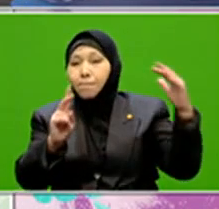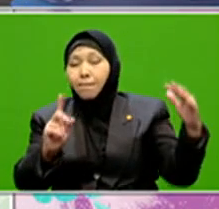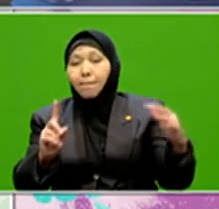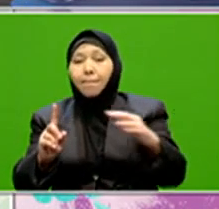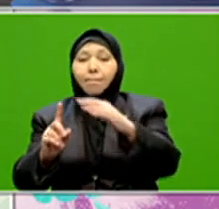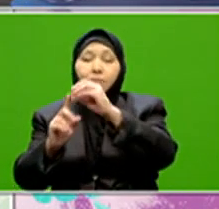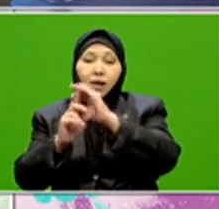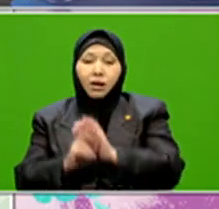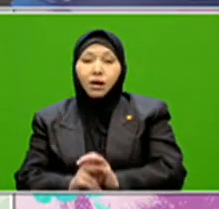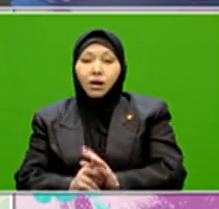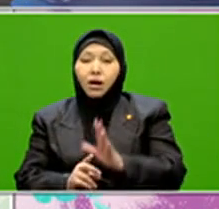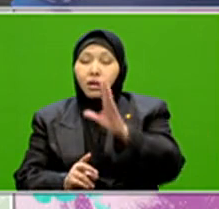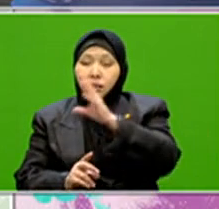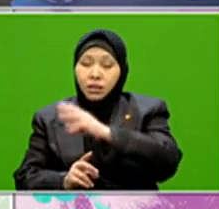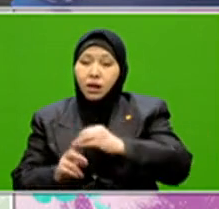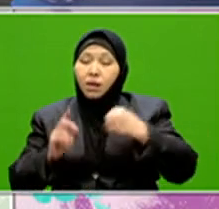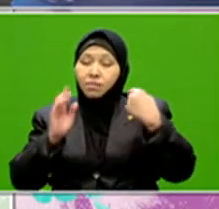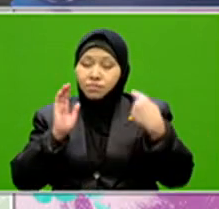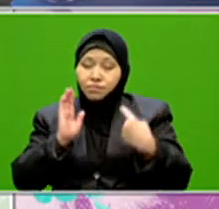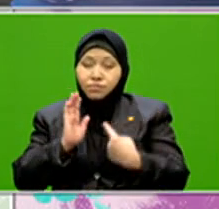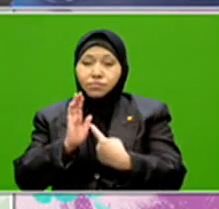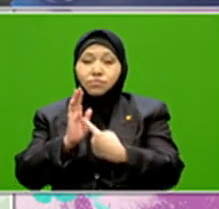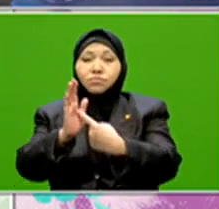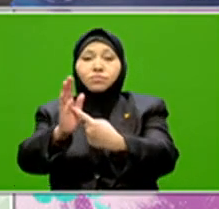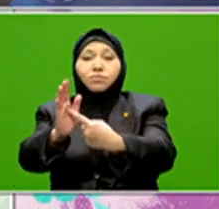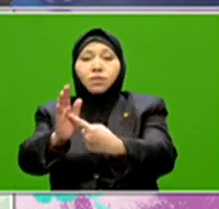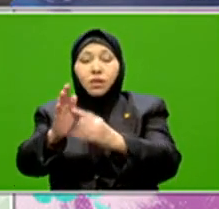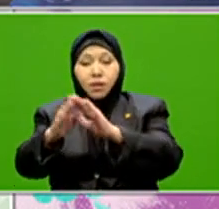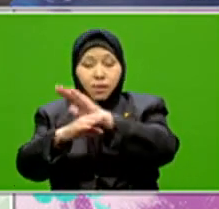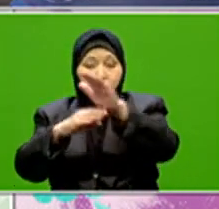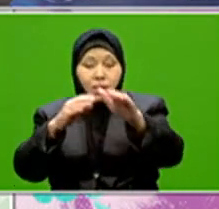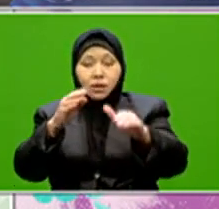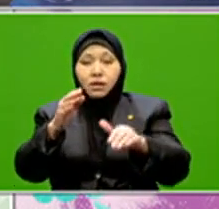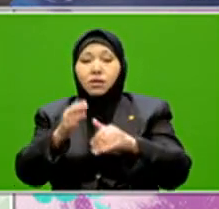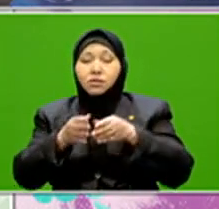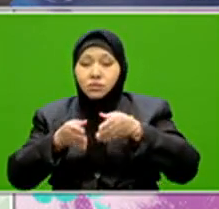الدين إياك نعبد وإياك